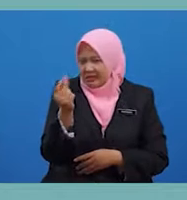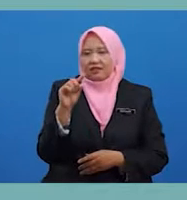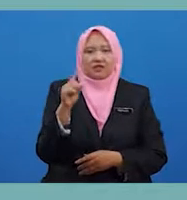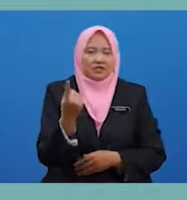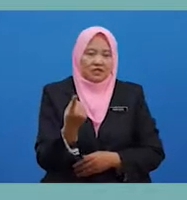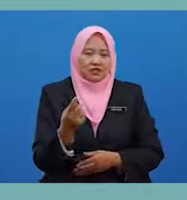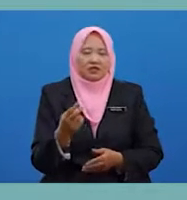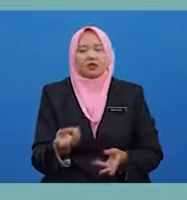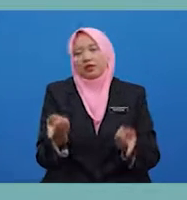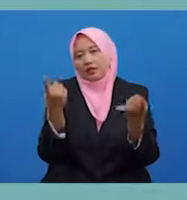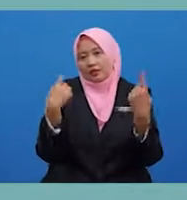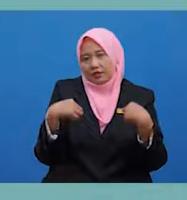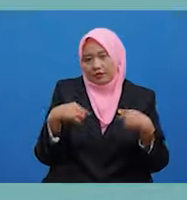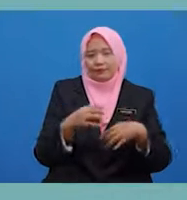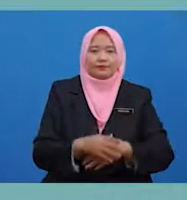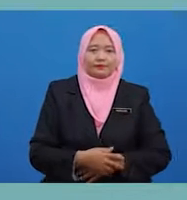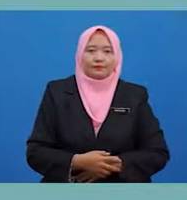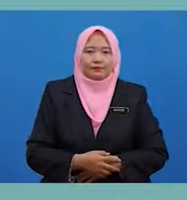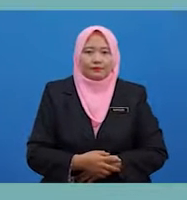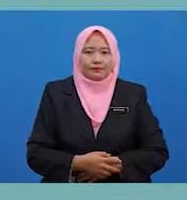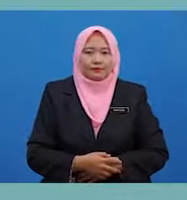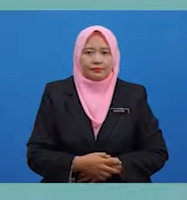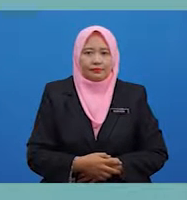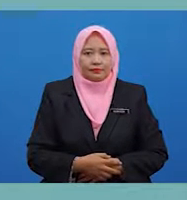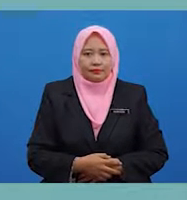tahun 2017.